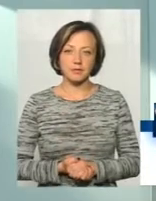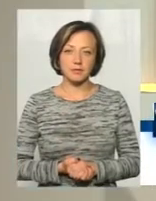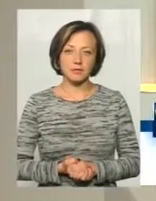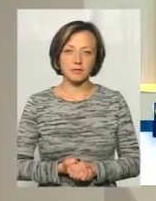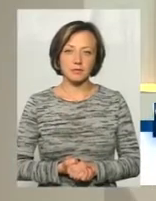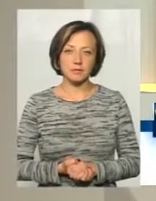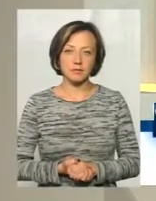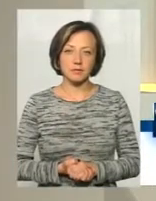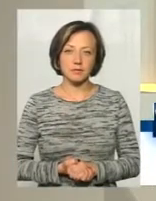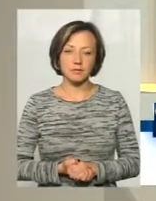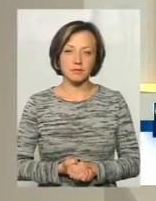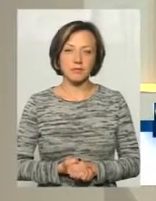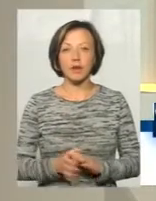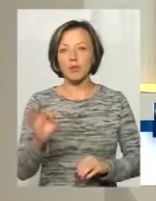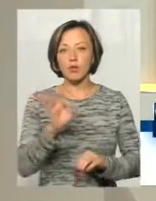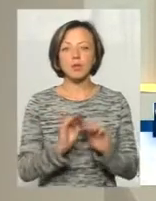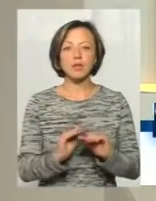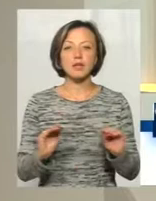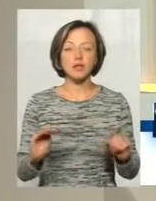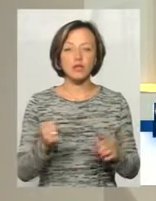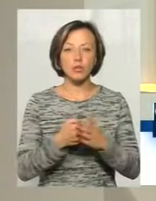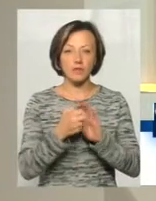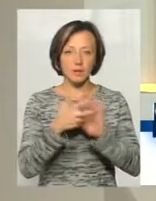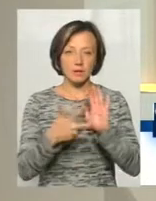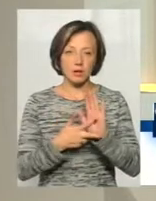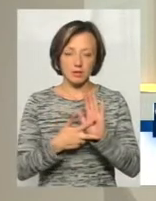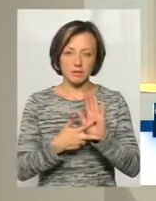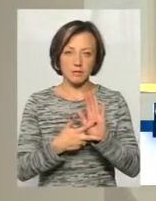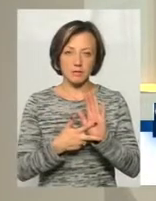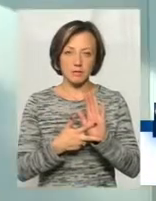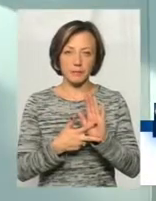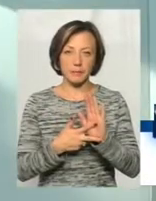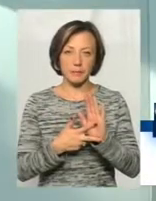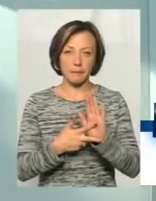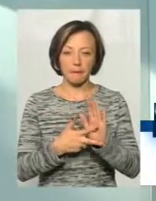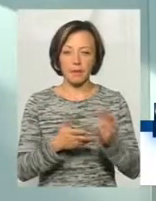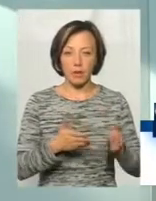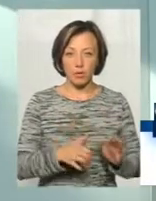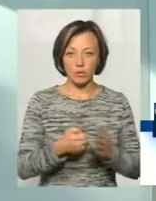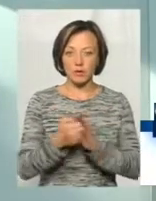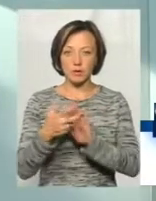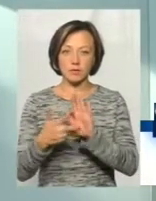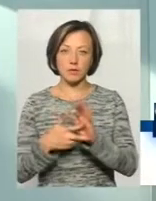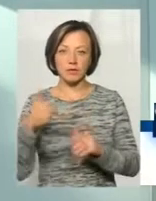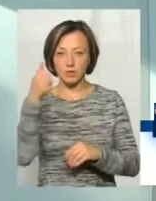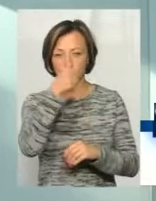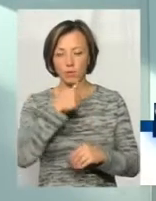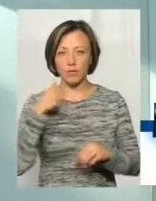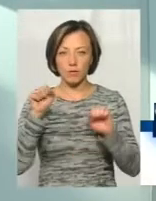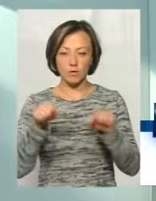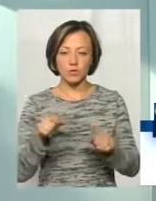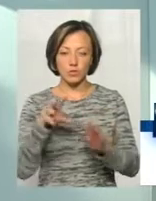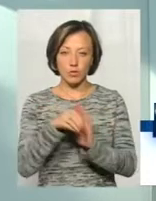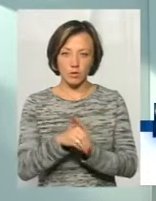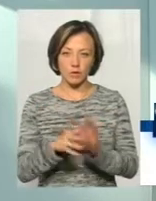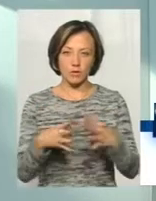А з приводу дітей, з якого до 18, віку? Ну, з моменту народження до 18 років. Ага, тобто вони